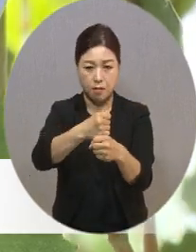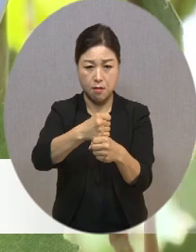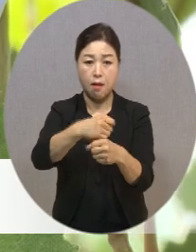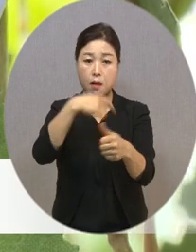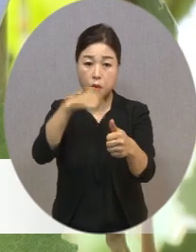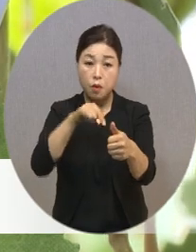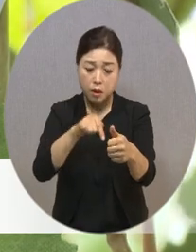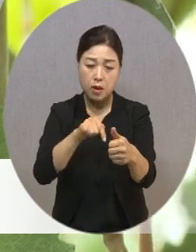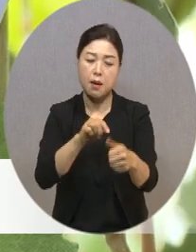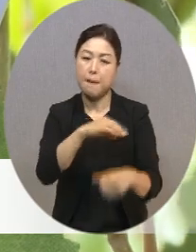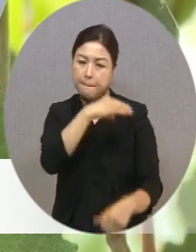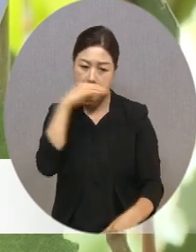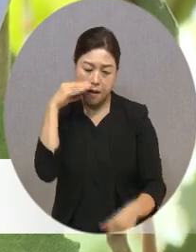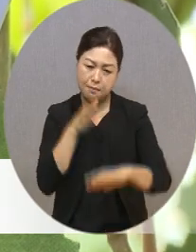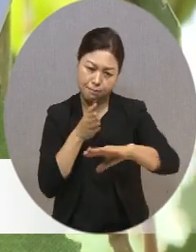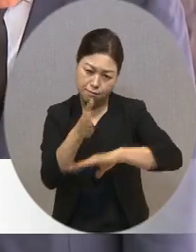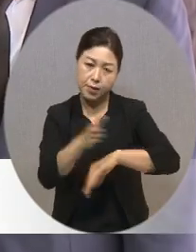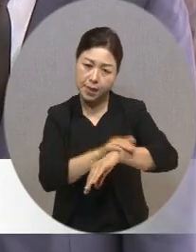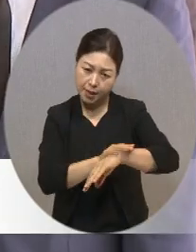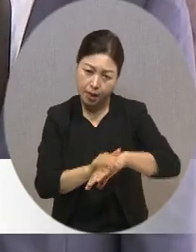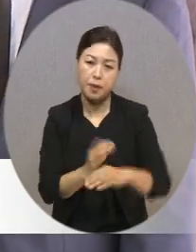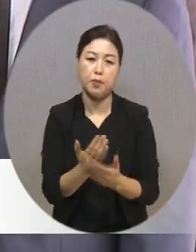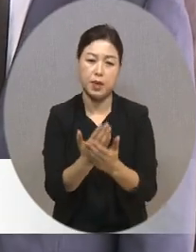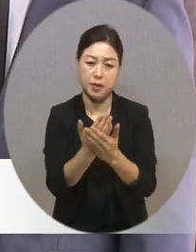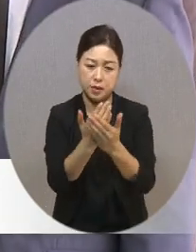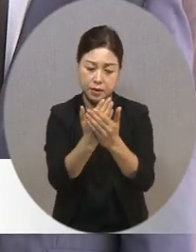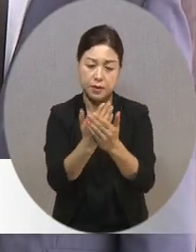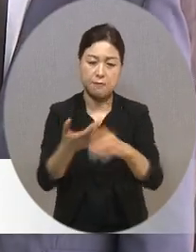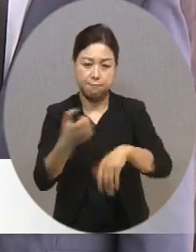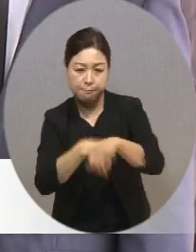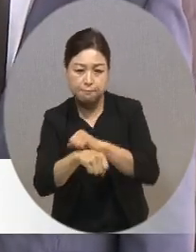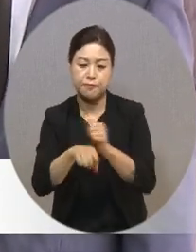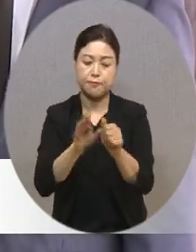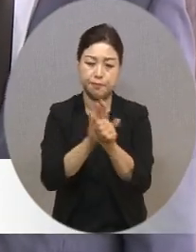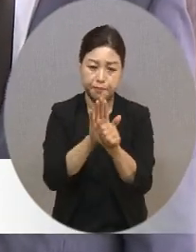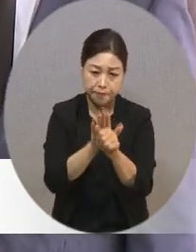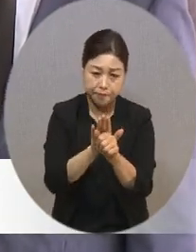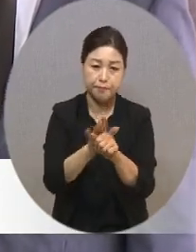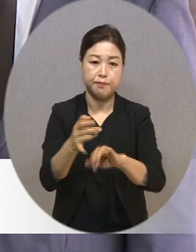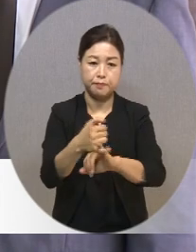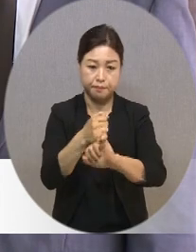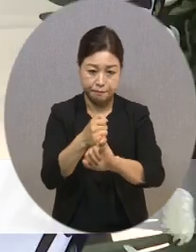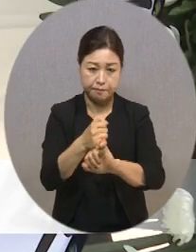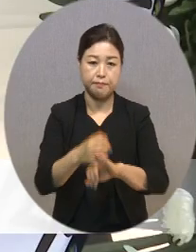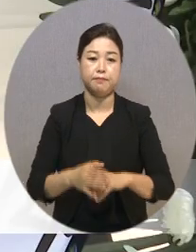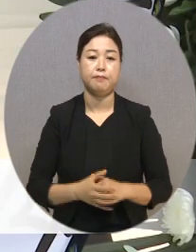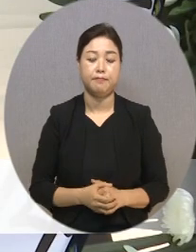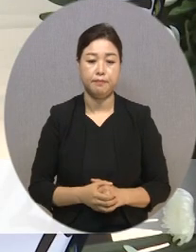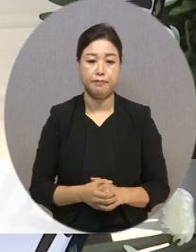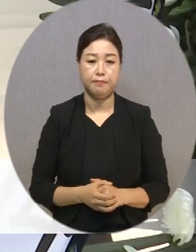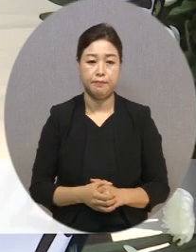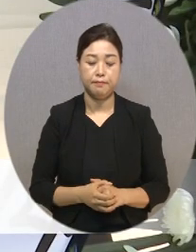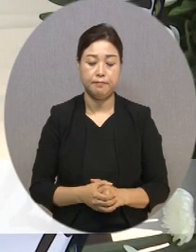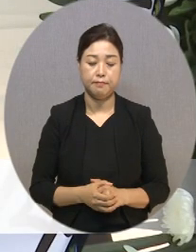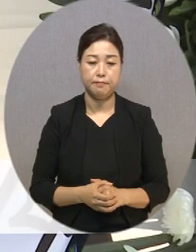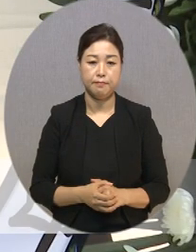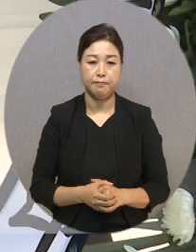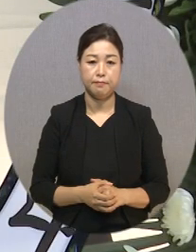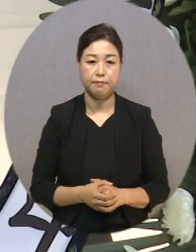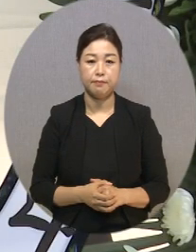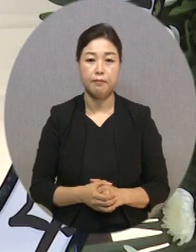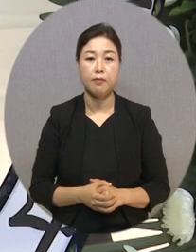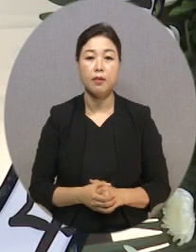교육이 바람직한 방향으로 발전할 수 있도록 적극 협조하겠다고 다짐하며 행사를